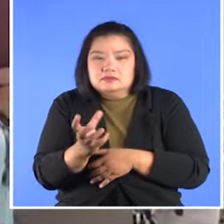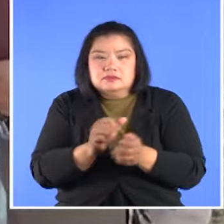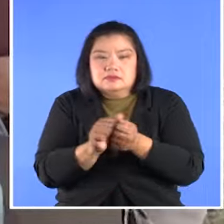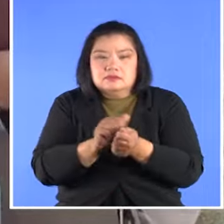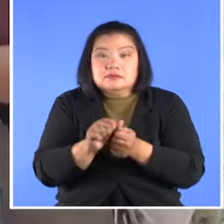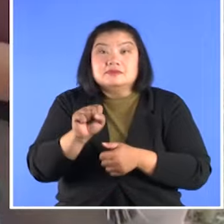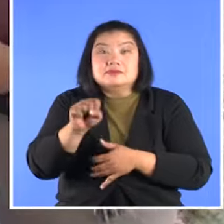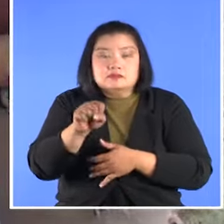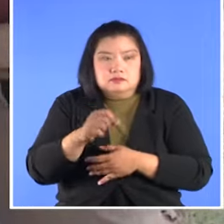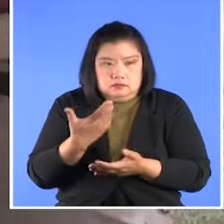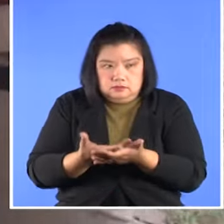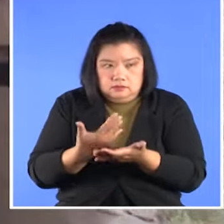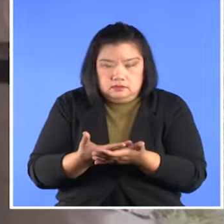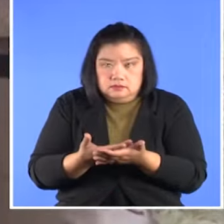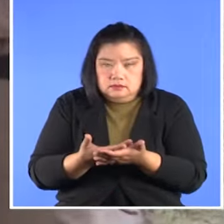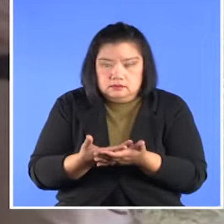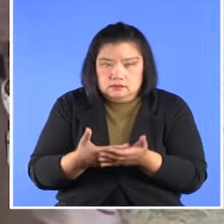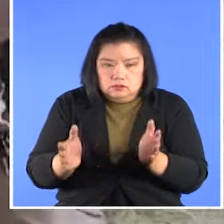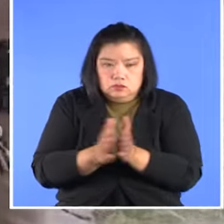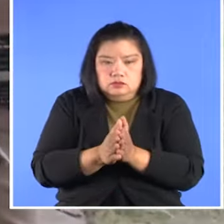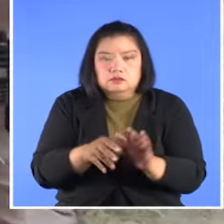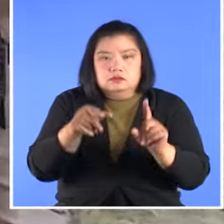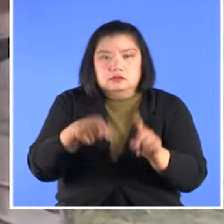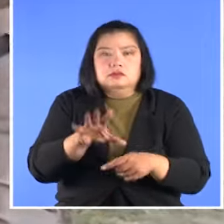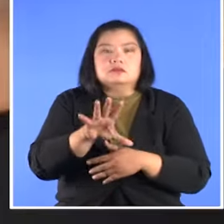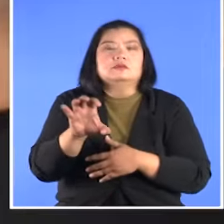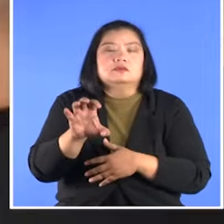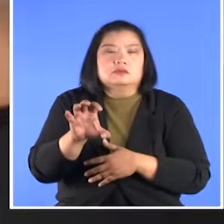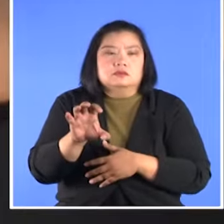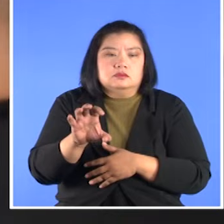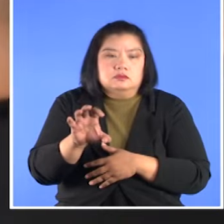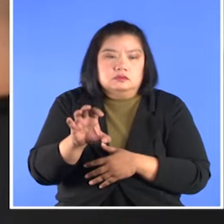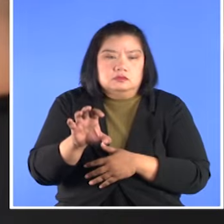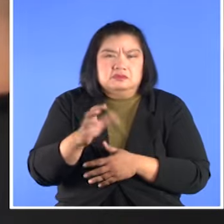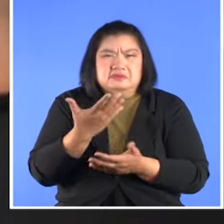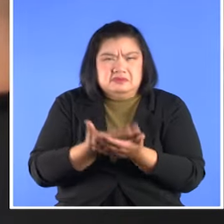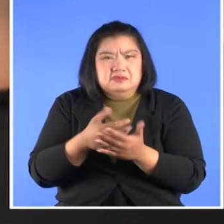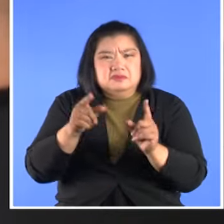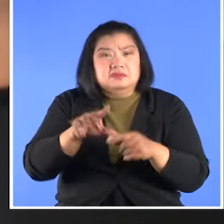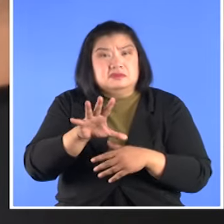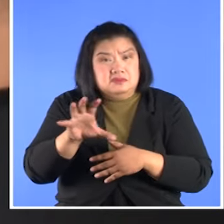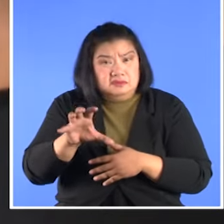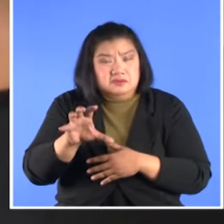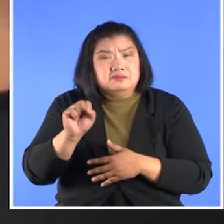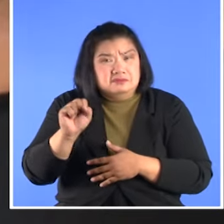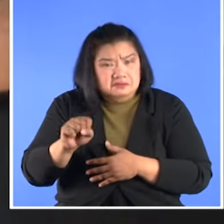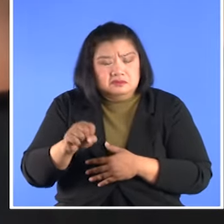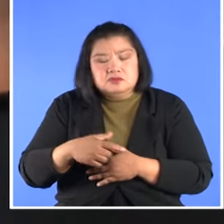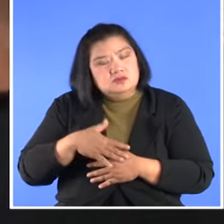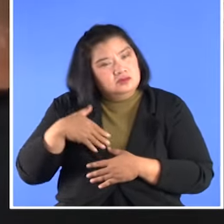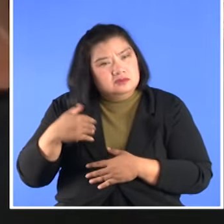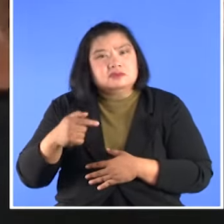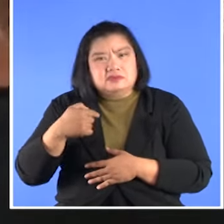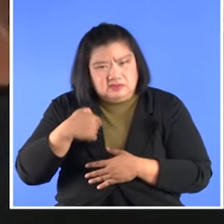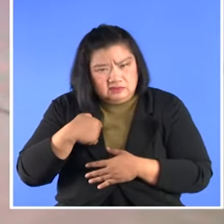ได้เงินไป1,500บาทคือเจ้าของเขาบอกว่ามันก็ใช่ว่าจะกำไรเยอะนะมันมีทั้งค่าน้ำค่าไฟค่าจิปาถะ